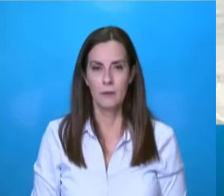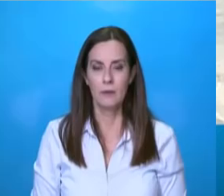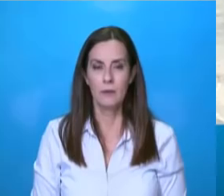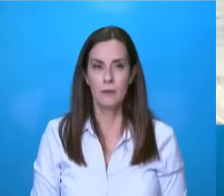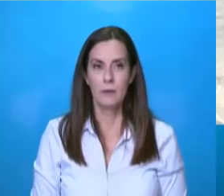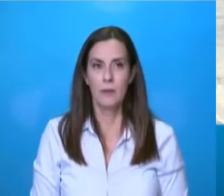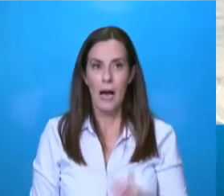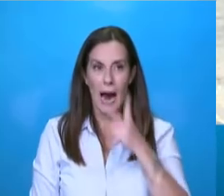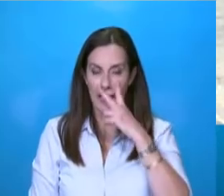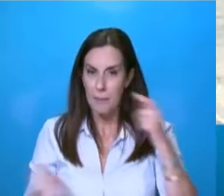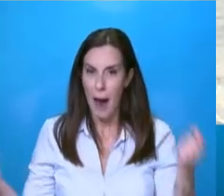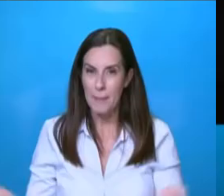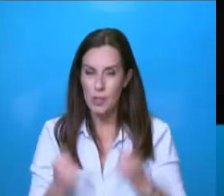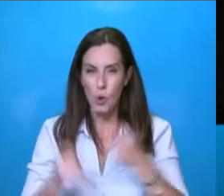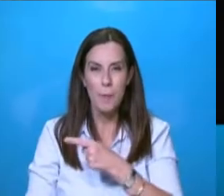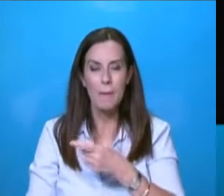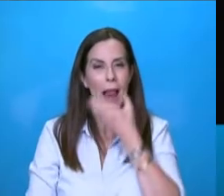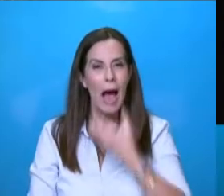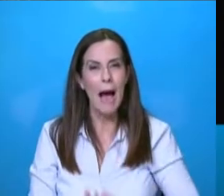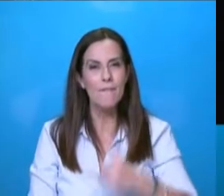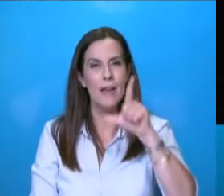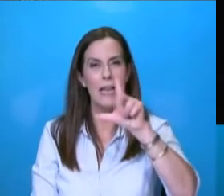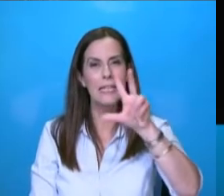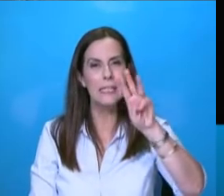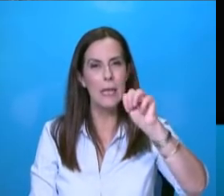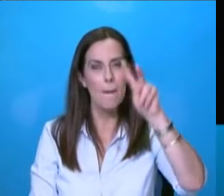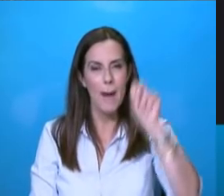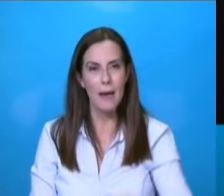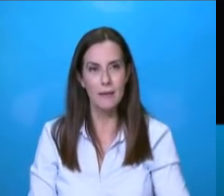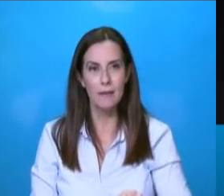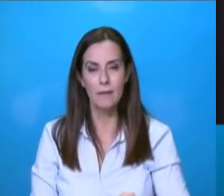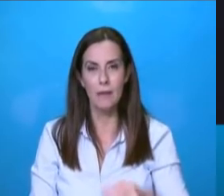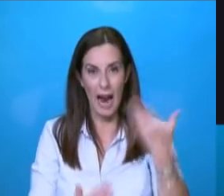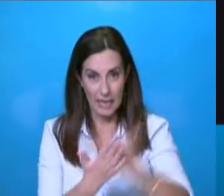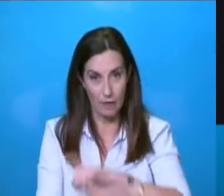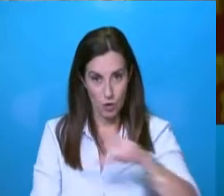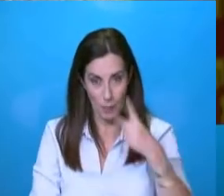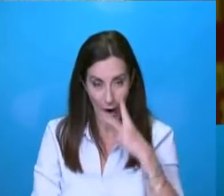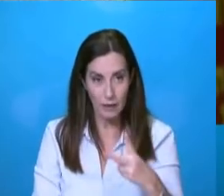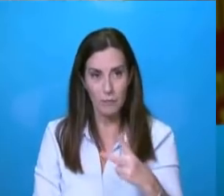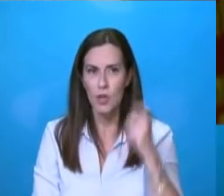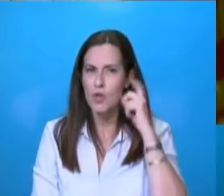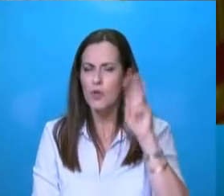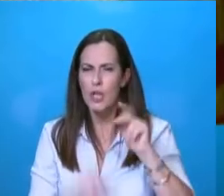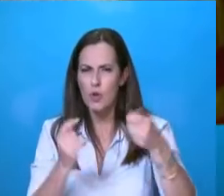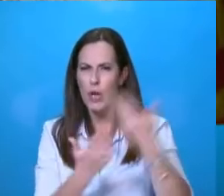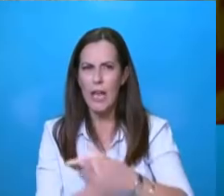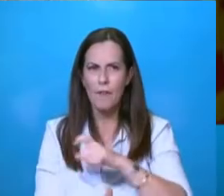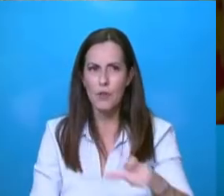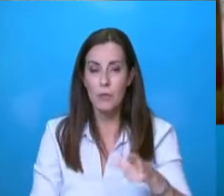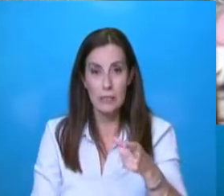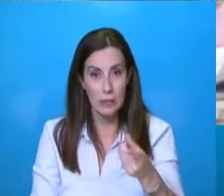אגב, ראיתם את הפרסומים על ליצמן? האחרונים? כתב אישום? כן. שמעתי שהגישו כתב אישום, אני לא יודע. זה מוסיף או